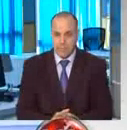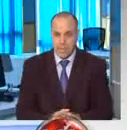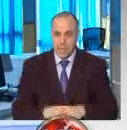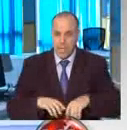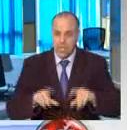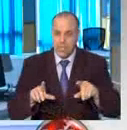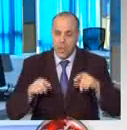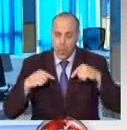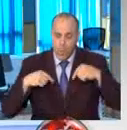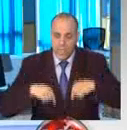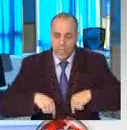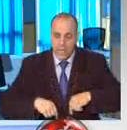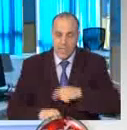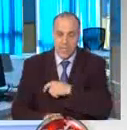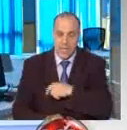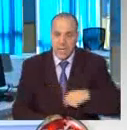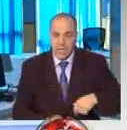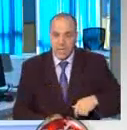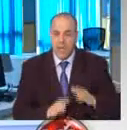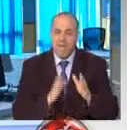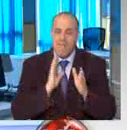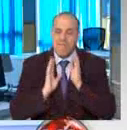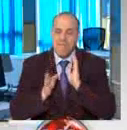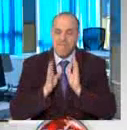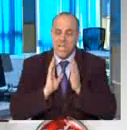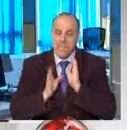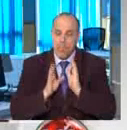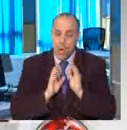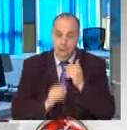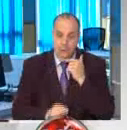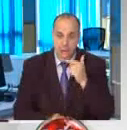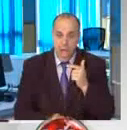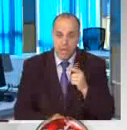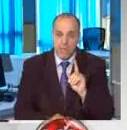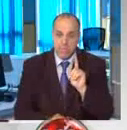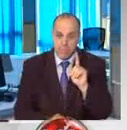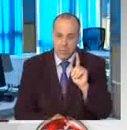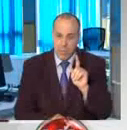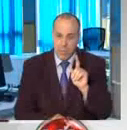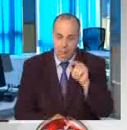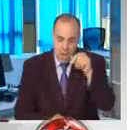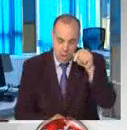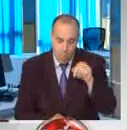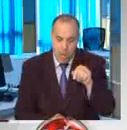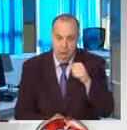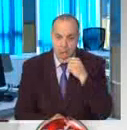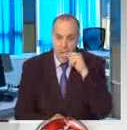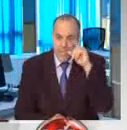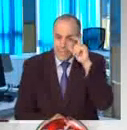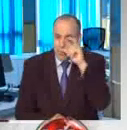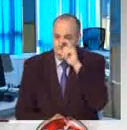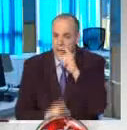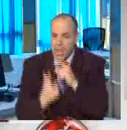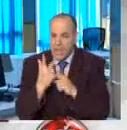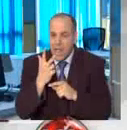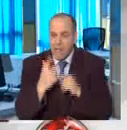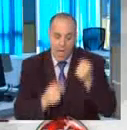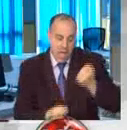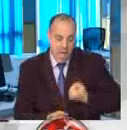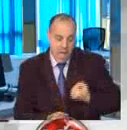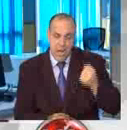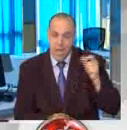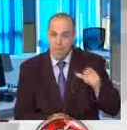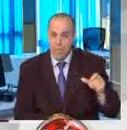نشرت وزارة الداخلية على صفحتها بموقع التواصل الاجتماعي فيسبوك اليوم صورا لثلاثة إرهابيين